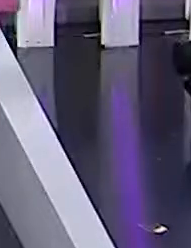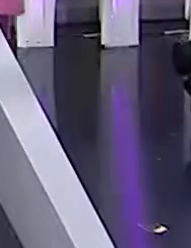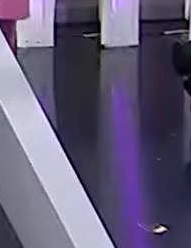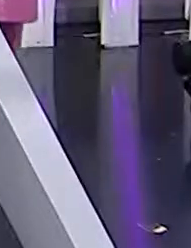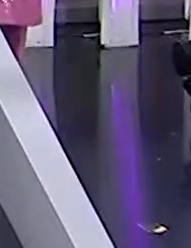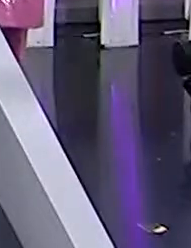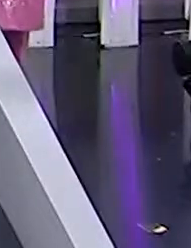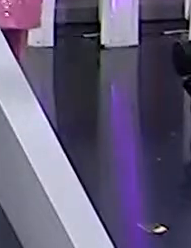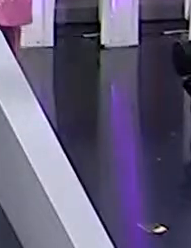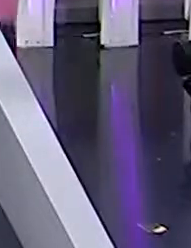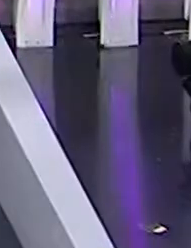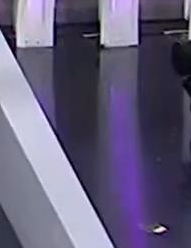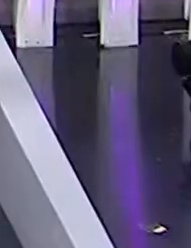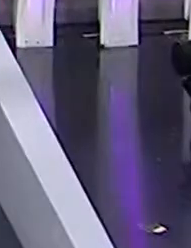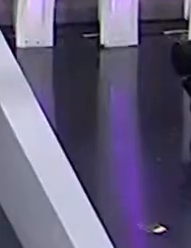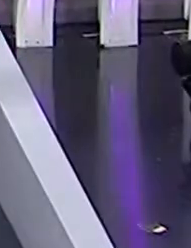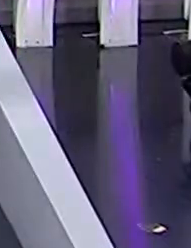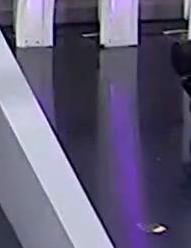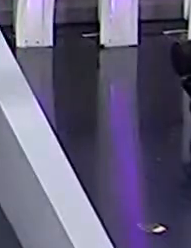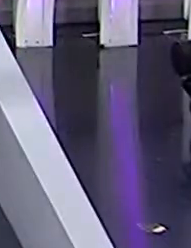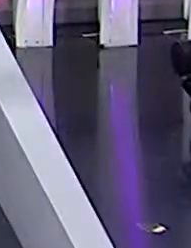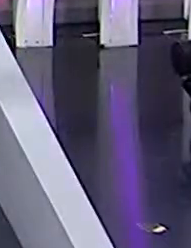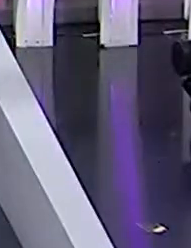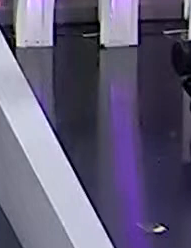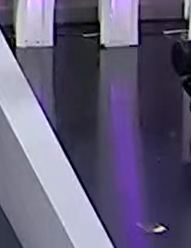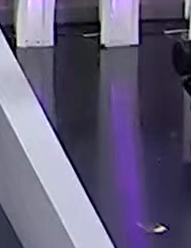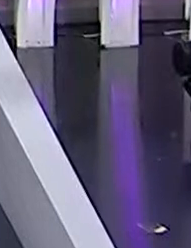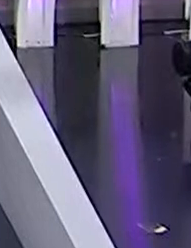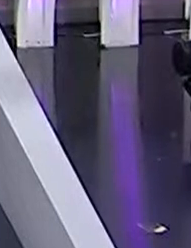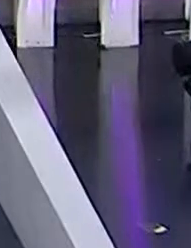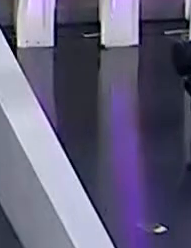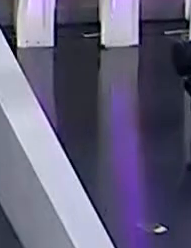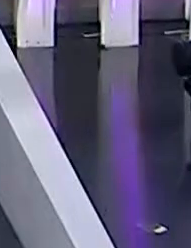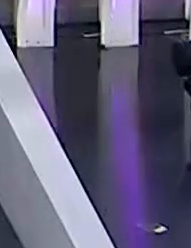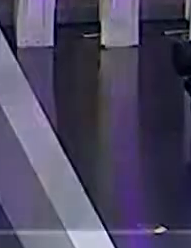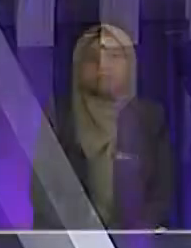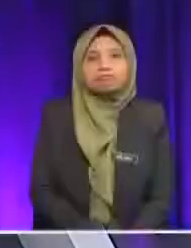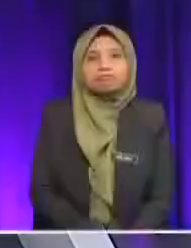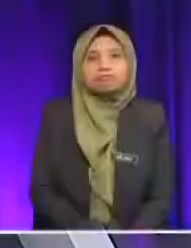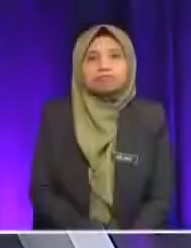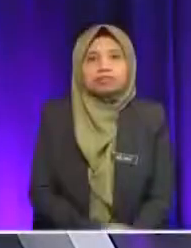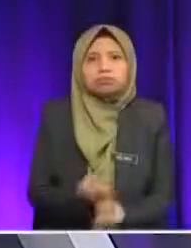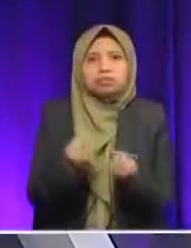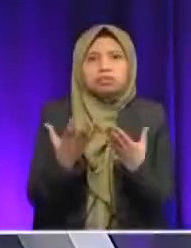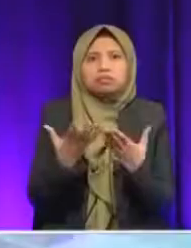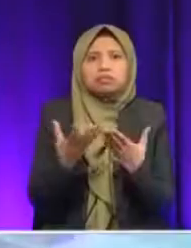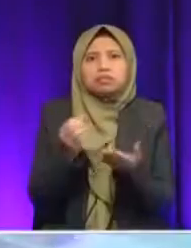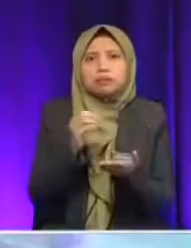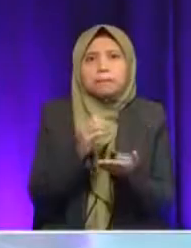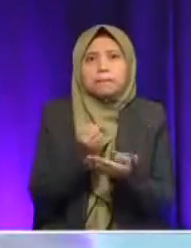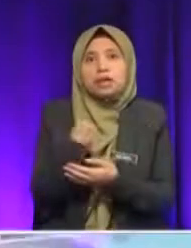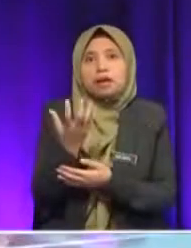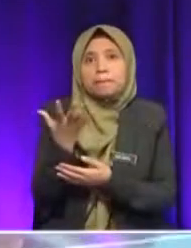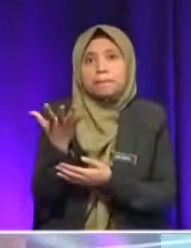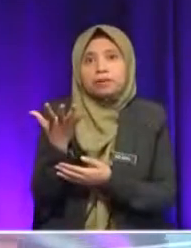wuh Cikgu banyak diadu ekiden 10 sih kebawa tolong susunkan jejak go Oke